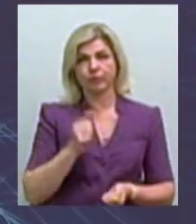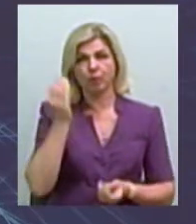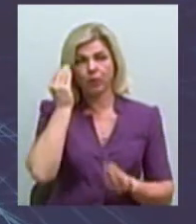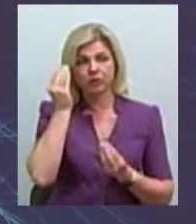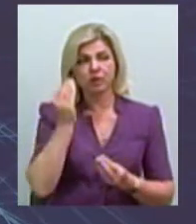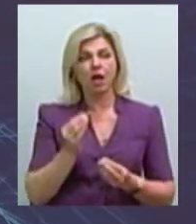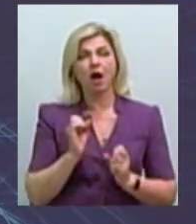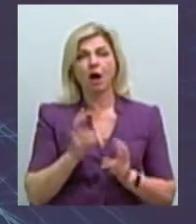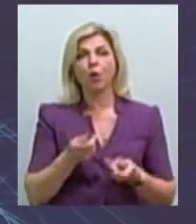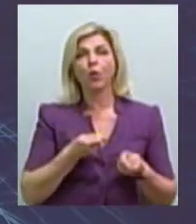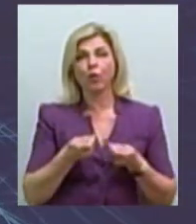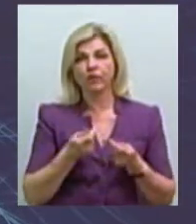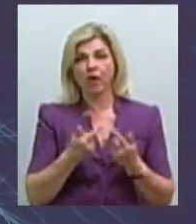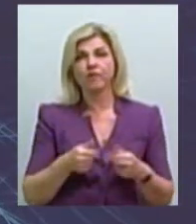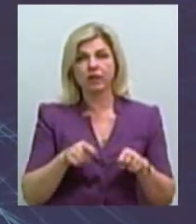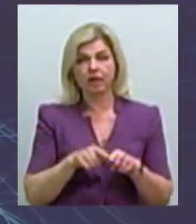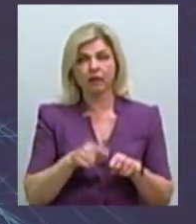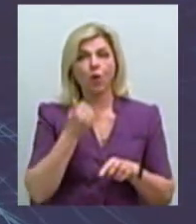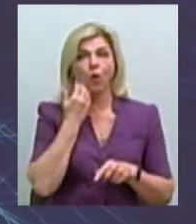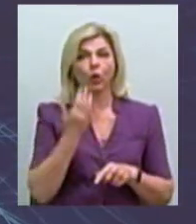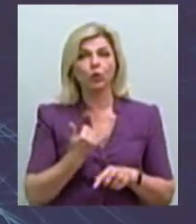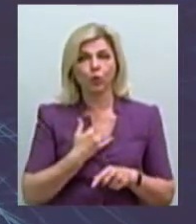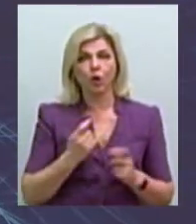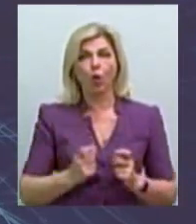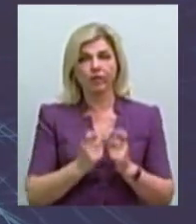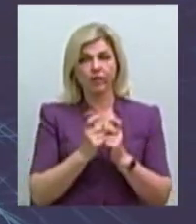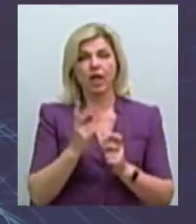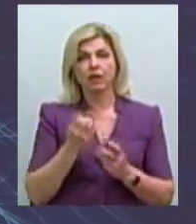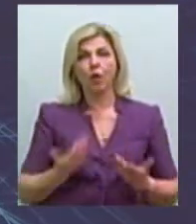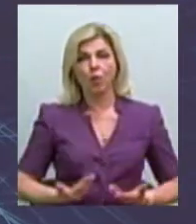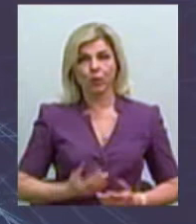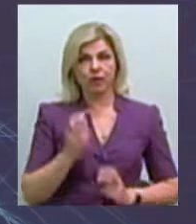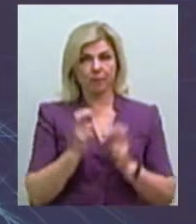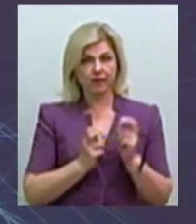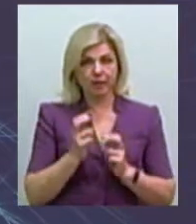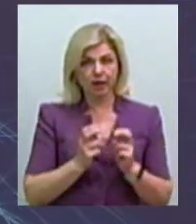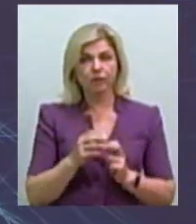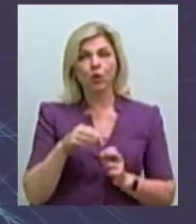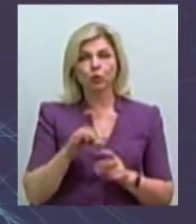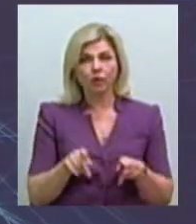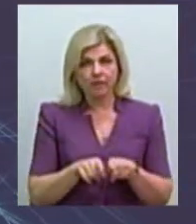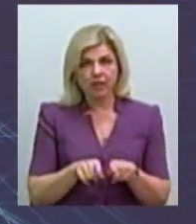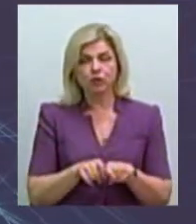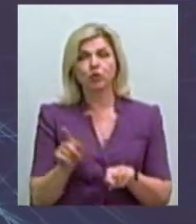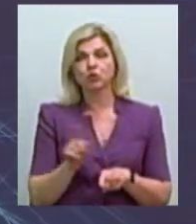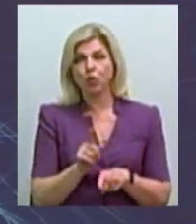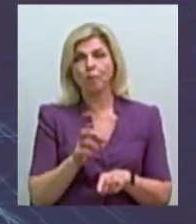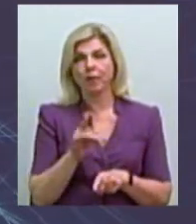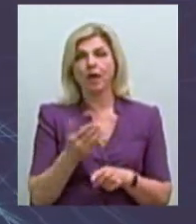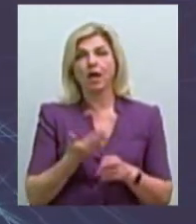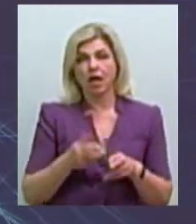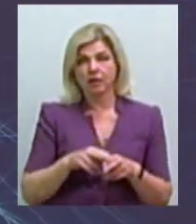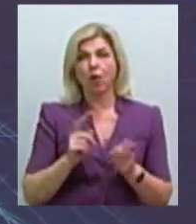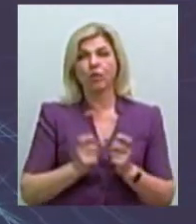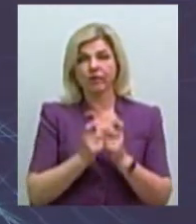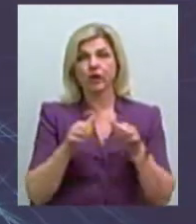керівника відділення, що коли у нас йде конфлікт на комунальному підприємстві, то все ж таки для того, щоб його владнати